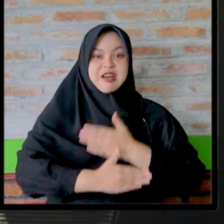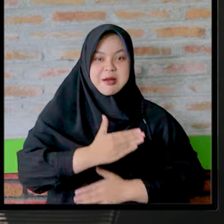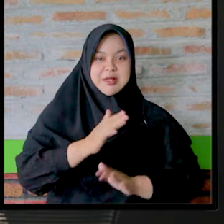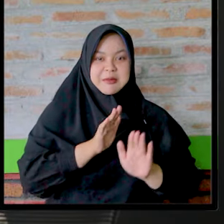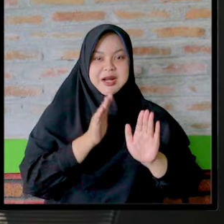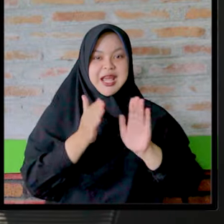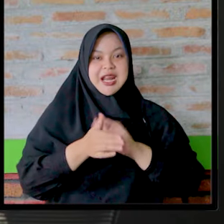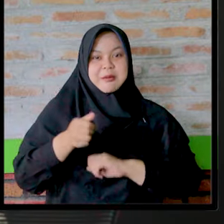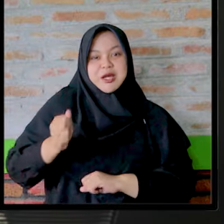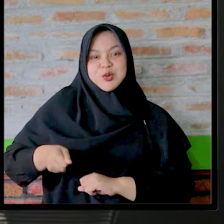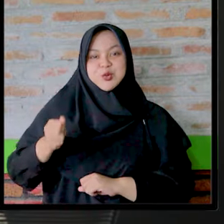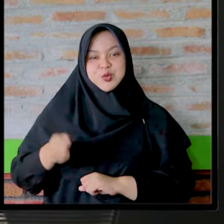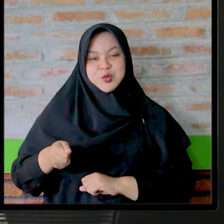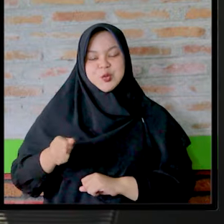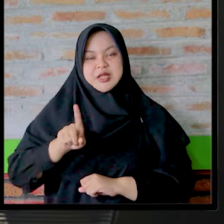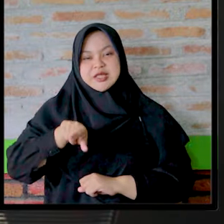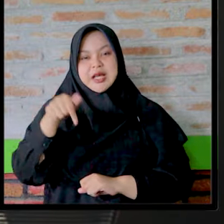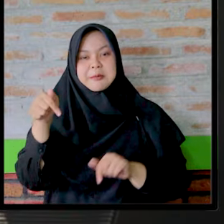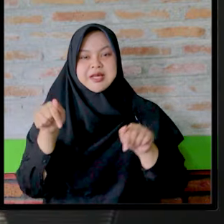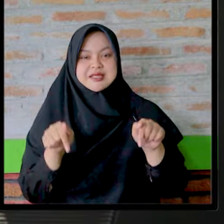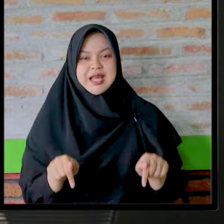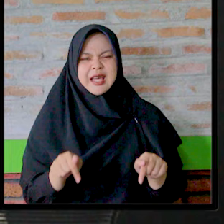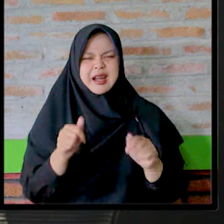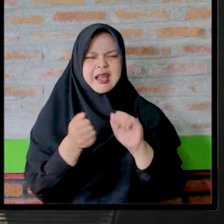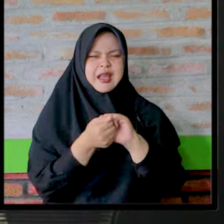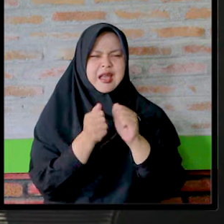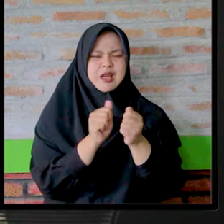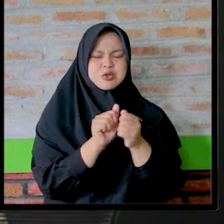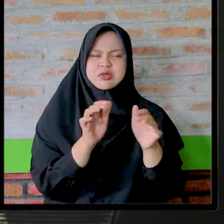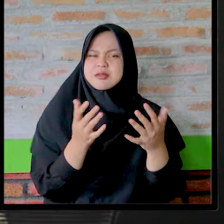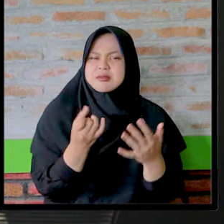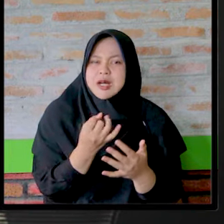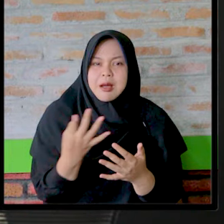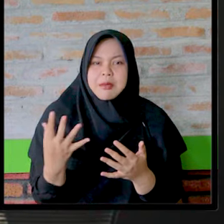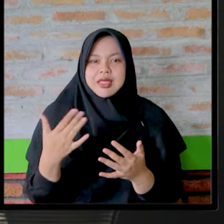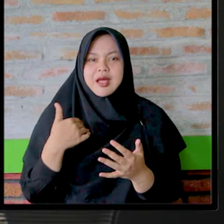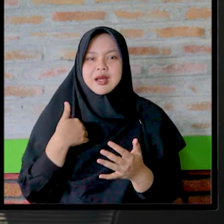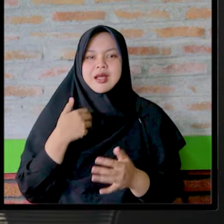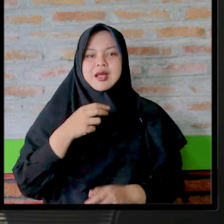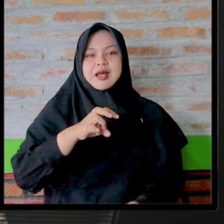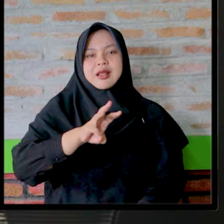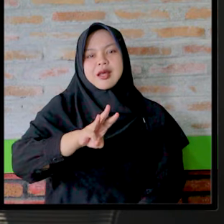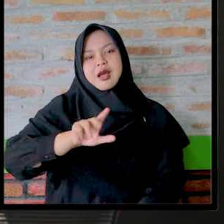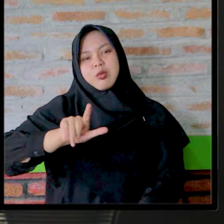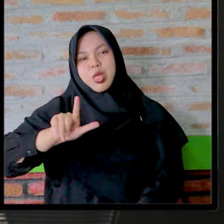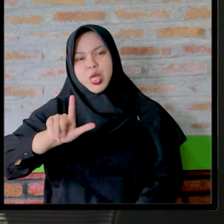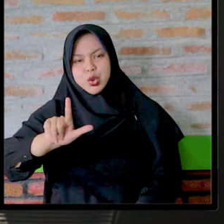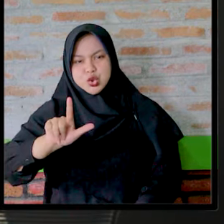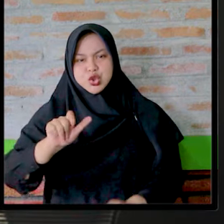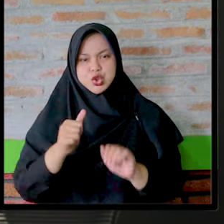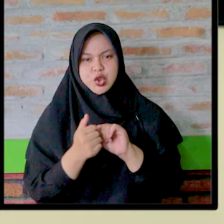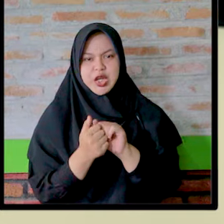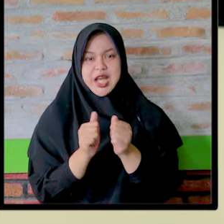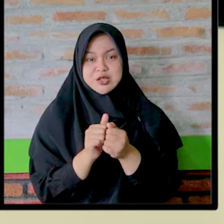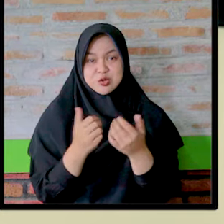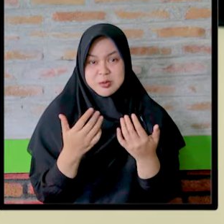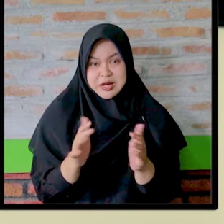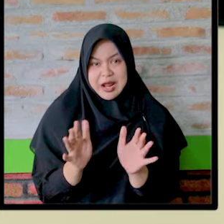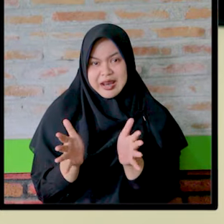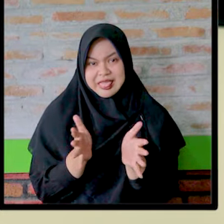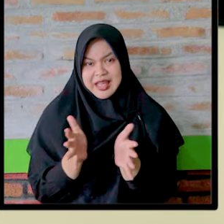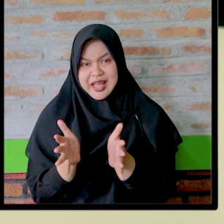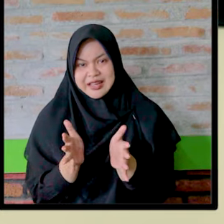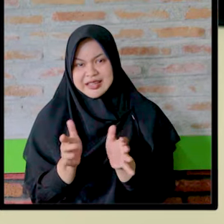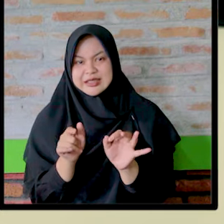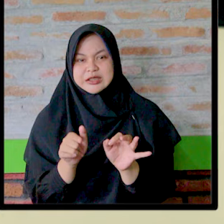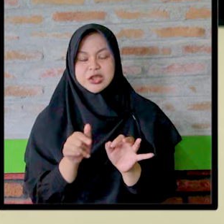hukum sampai saat ini yang kasusnya Sudah sampai berapa tadi 37 kasus pernah ditangani ya Bu ya ini Itu